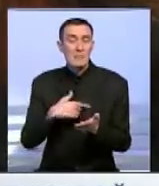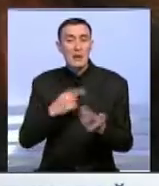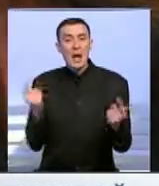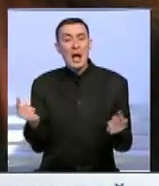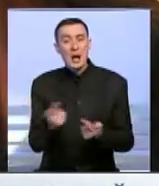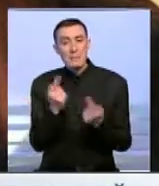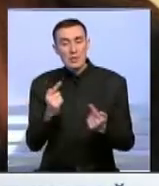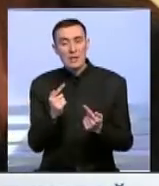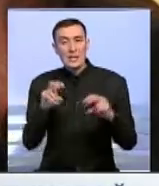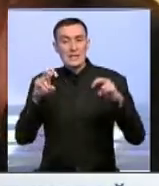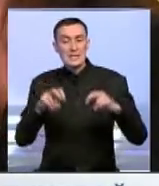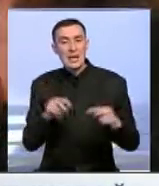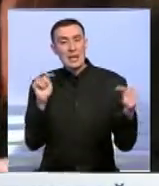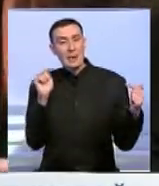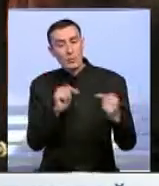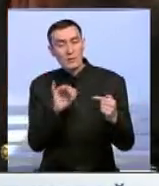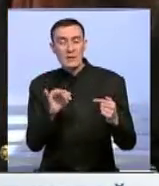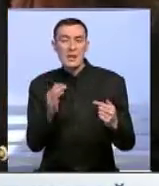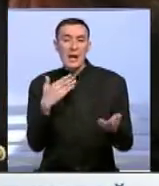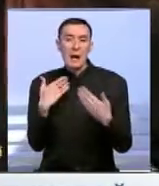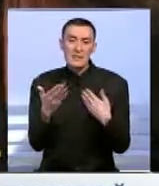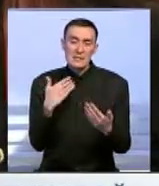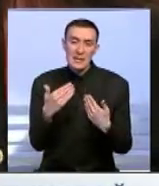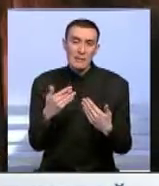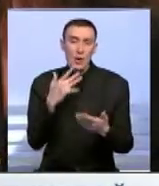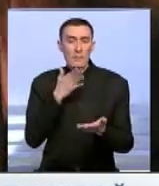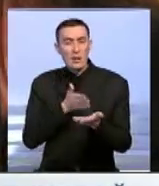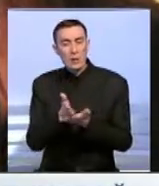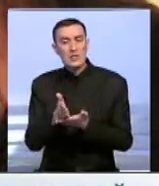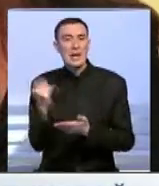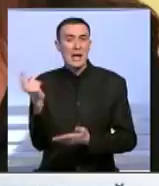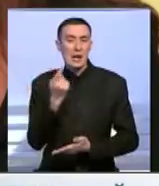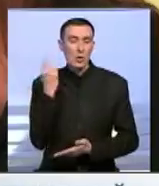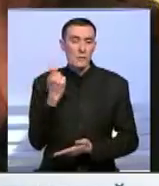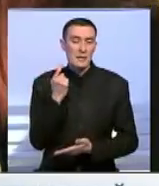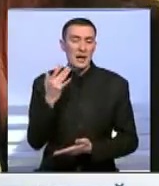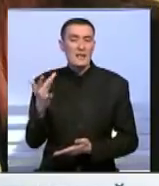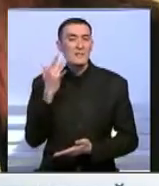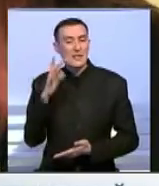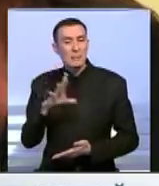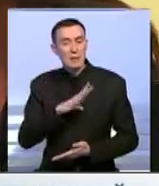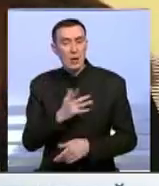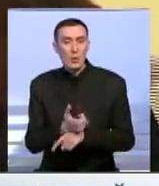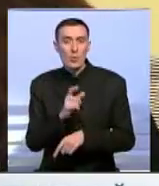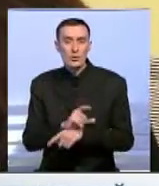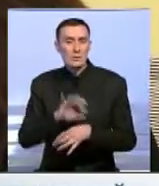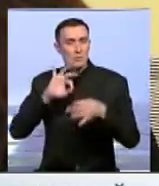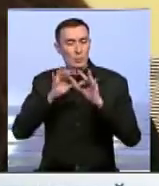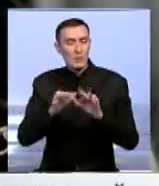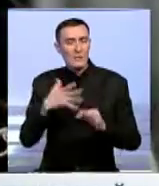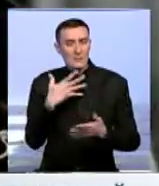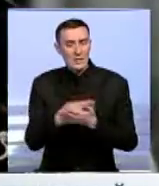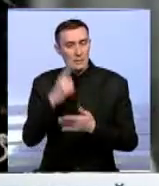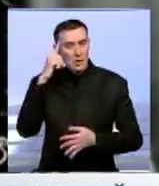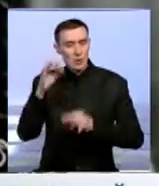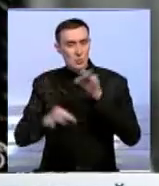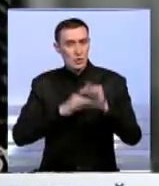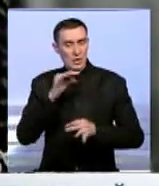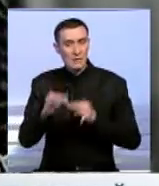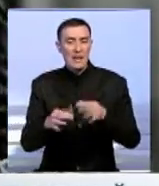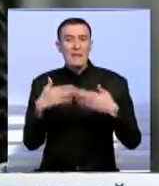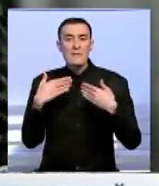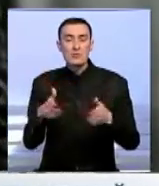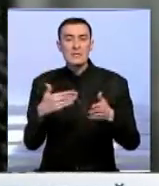сидели друг напротив друга и беседовали о философии, политике и экономике. Она всегда была очень глубока в своих рассуждениях.